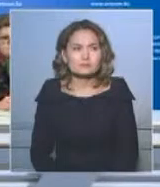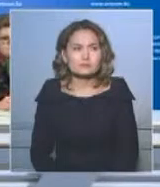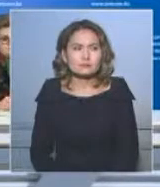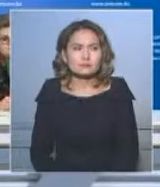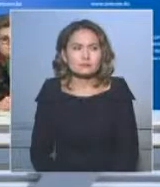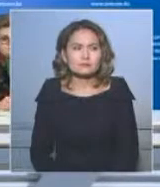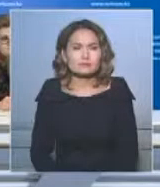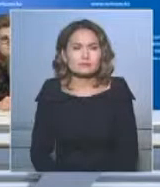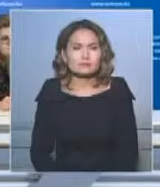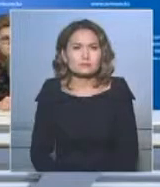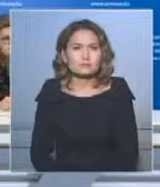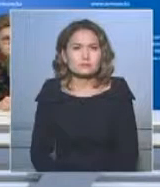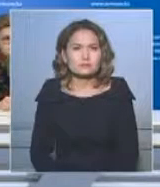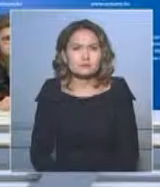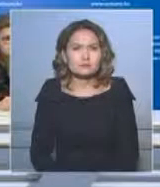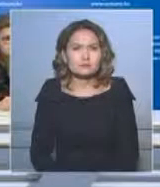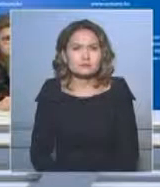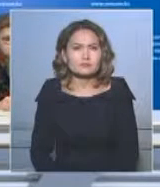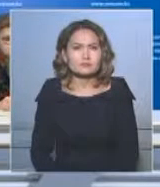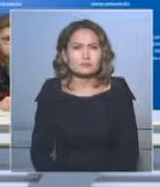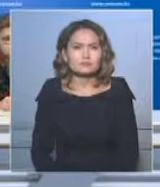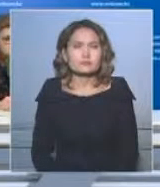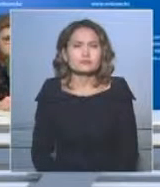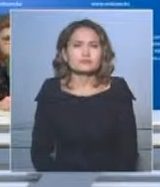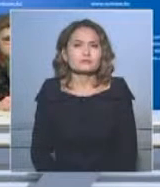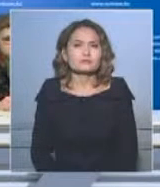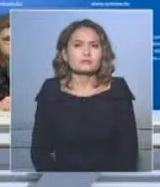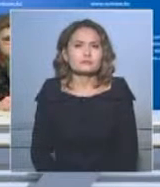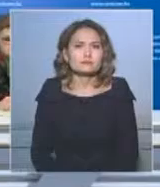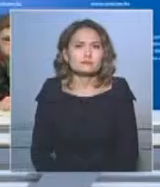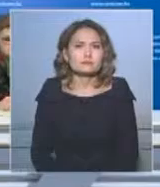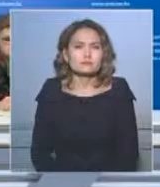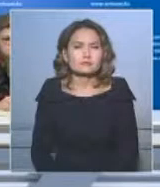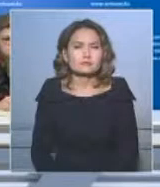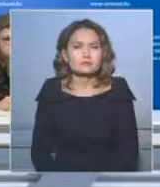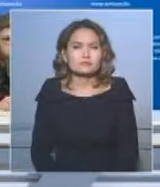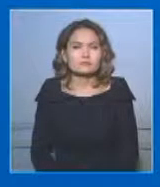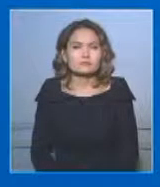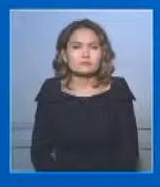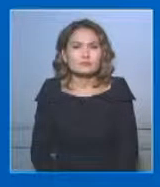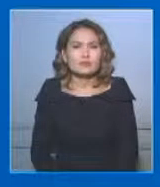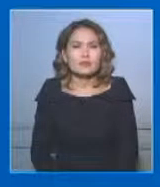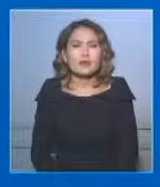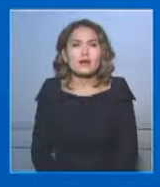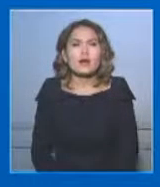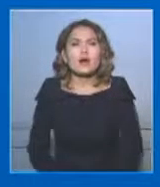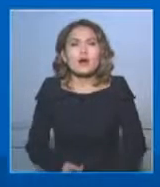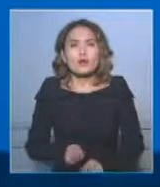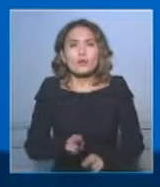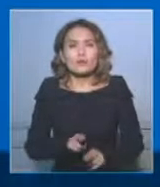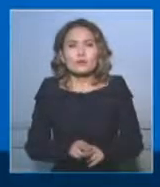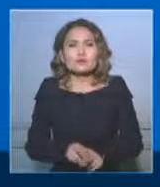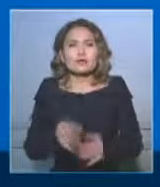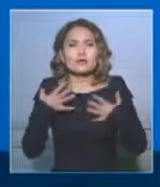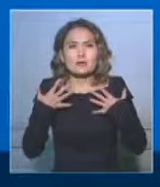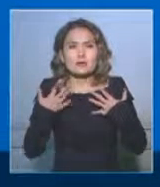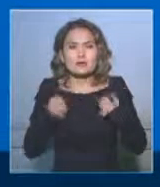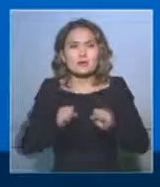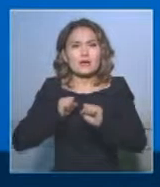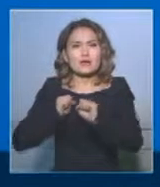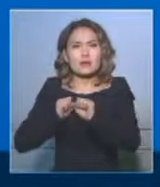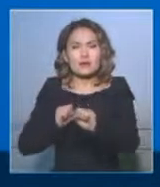Фонд обязательного медицинского страхования, стартуя 1 января 2017 года. Міндеттендірілген сақтандыру қоры 2017